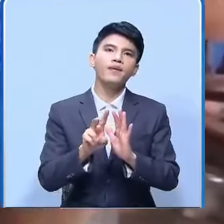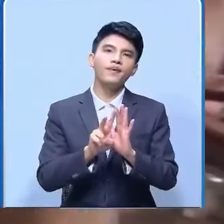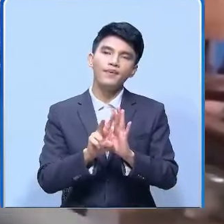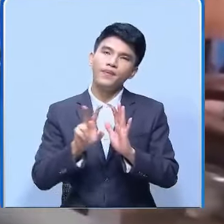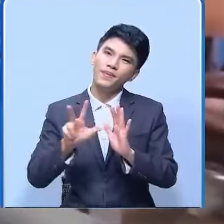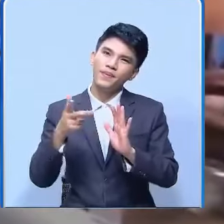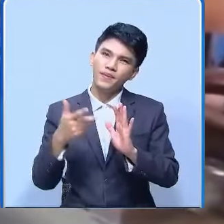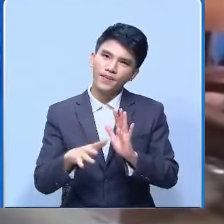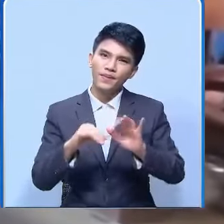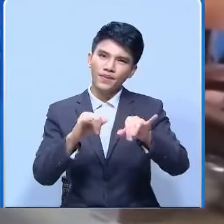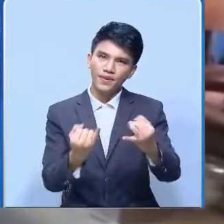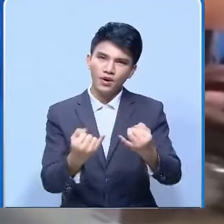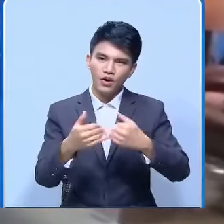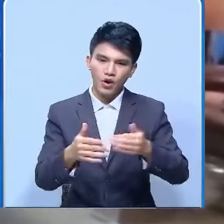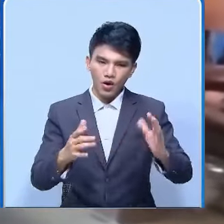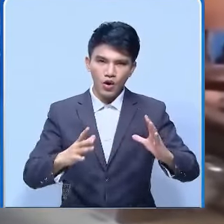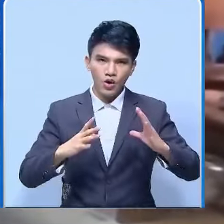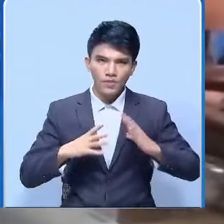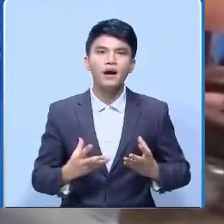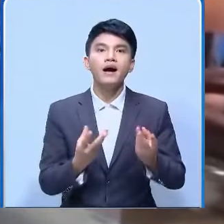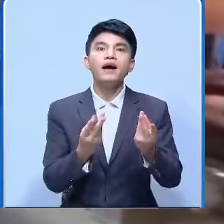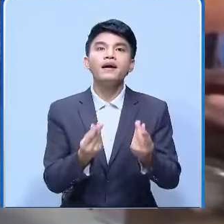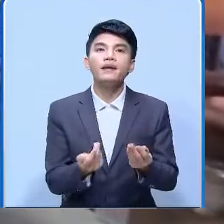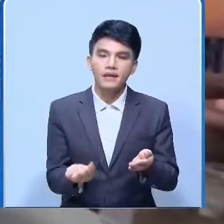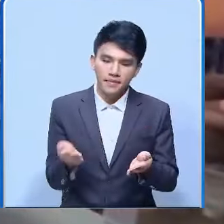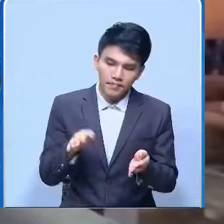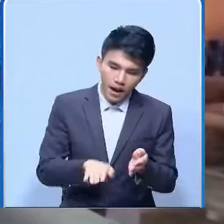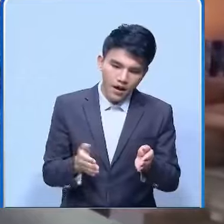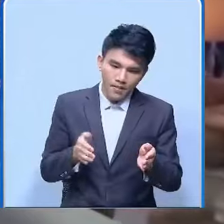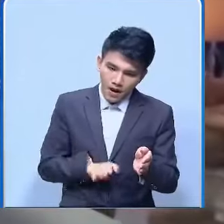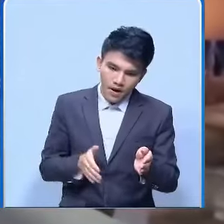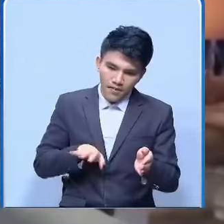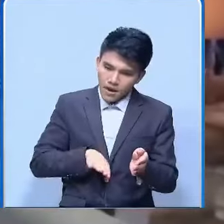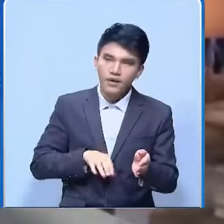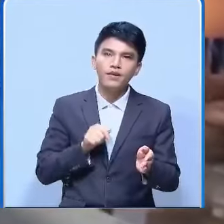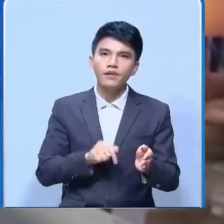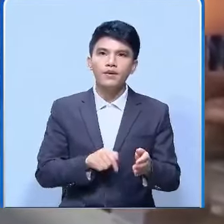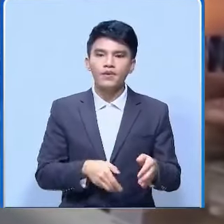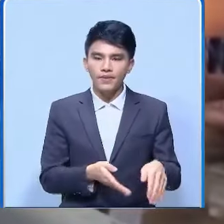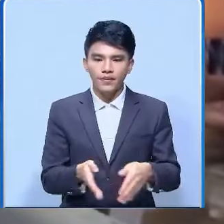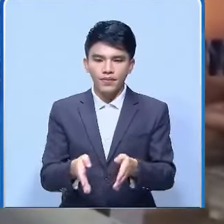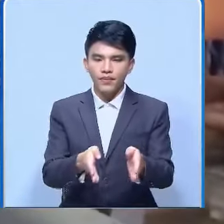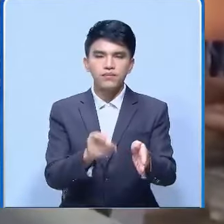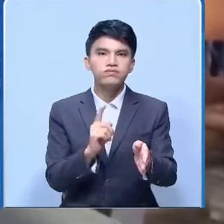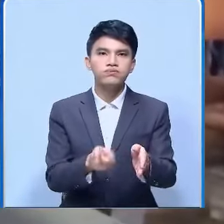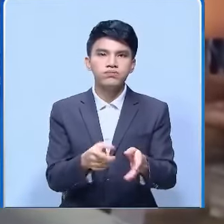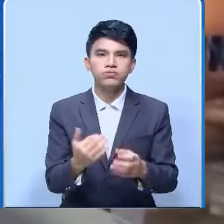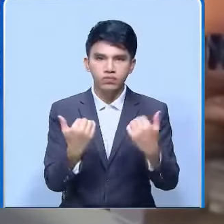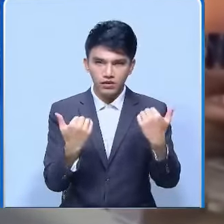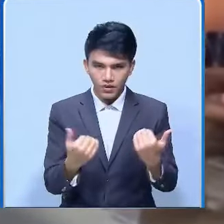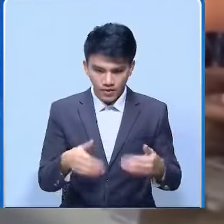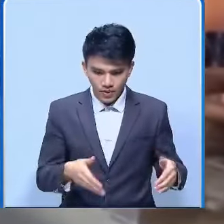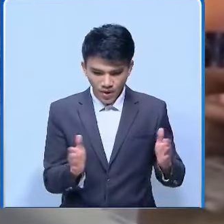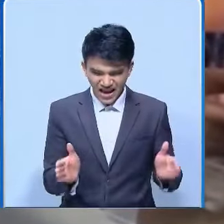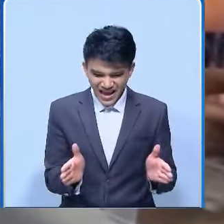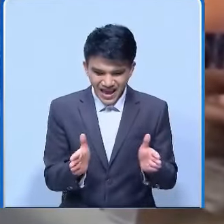การบังกะโลรีสอร์ทได้ท่วมดินเข้ามาลำพื้นที่ของดั้งเดิมทำให้ของสาธารณะเล็กล